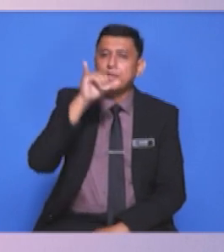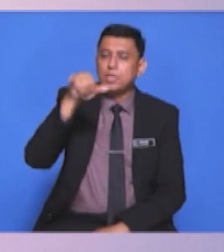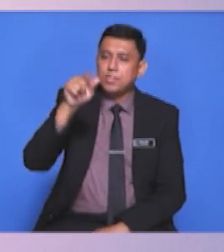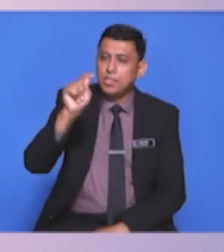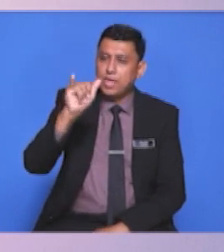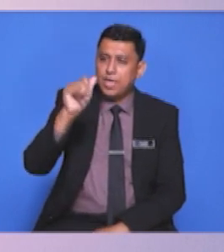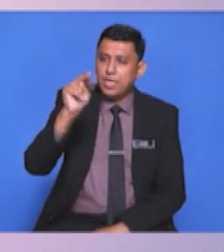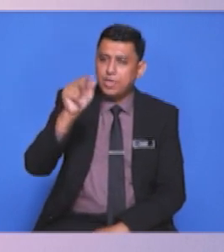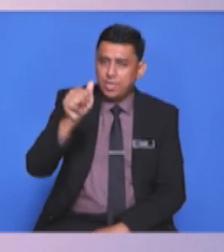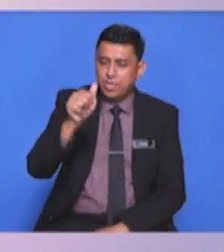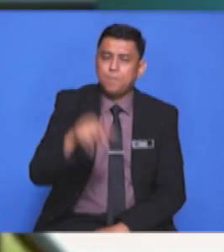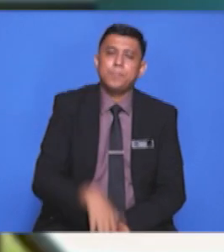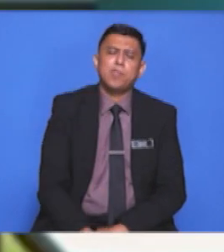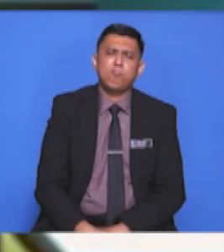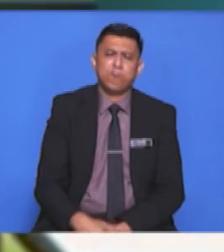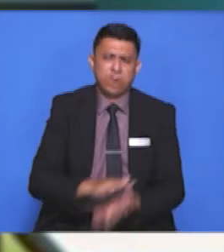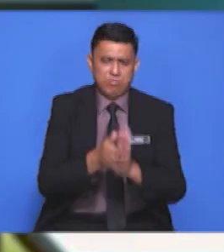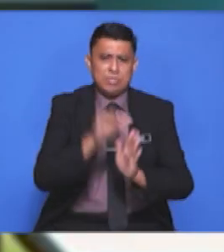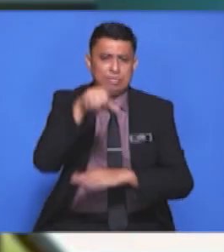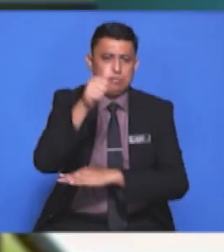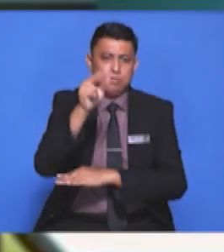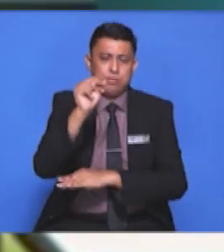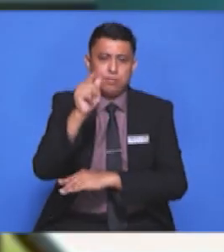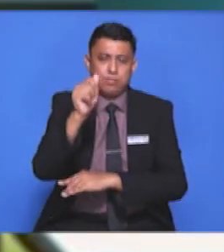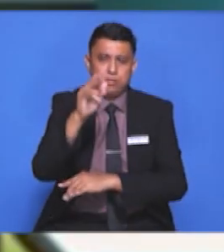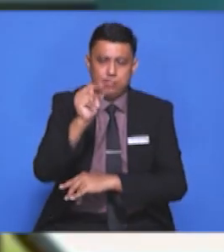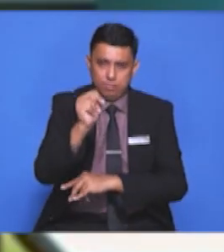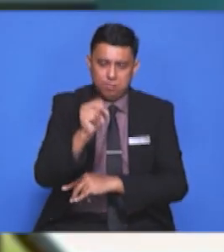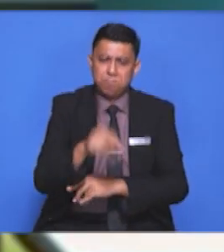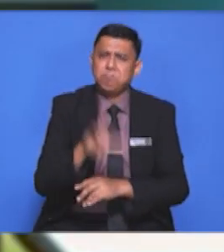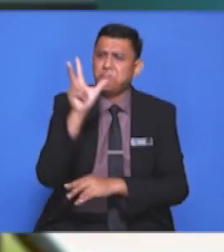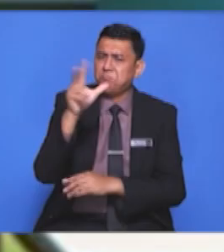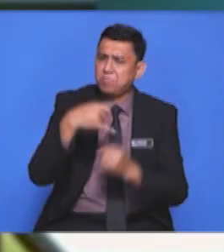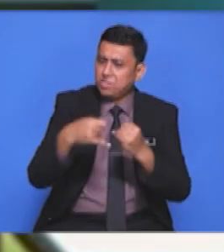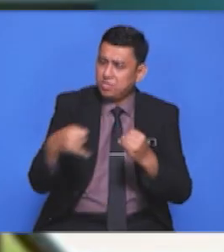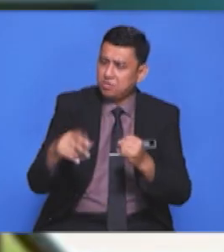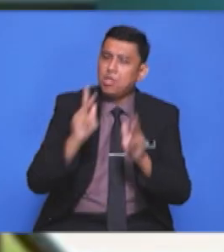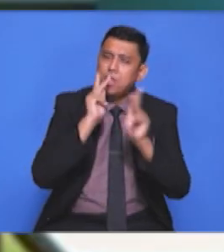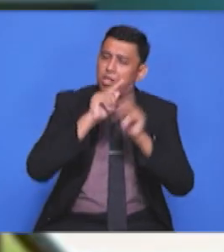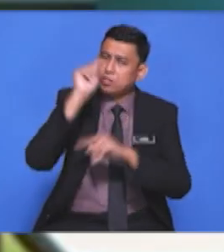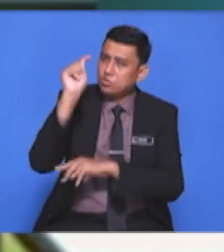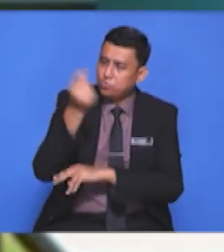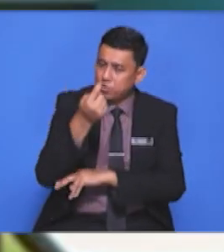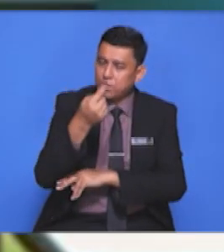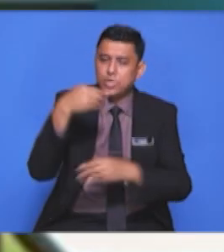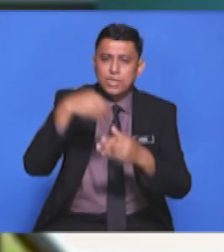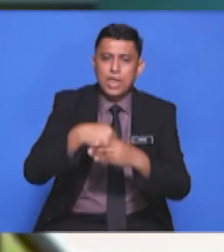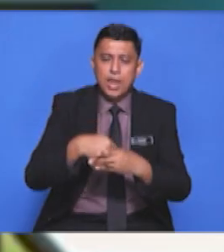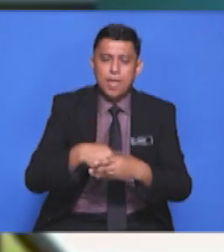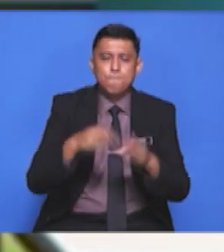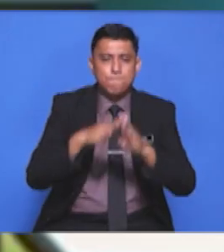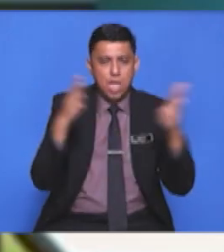tinal demikianlah tiga jenis kata tunggal yang terdapat dalam bahasa